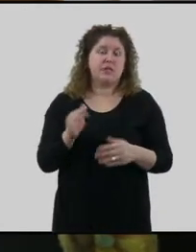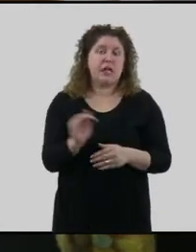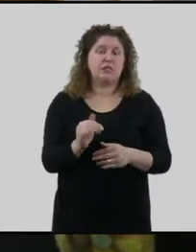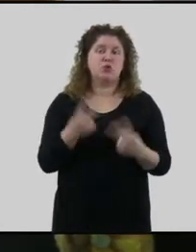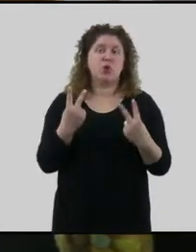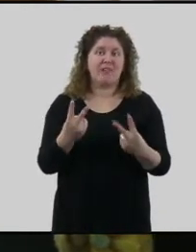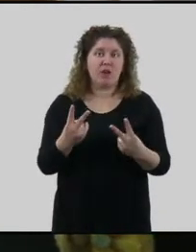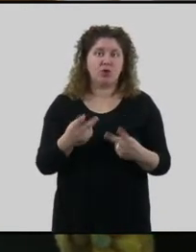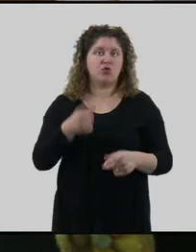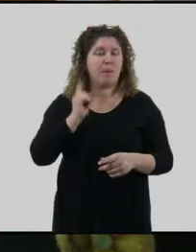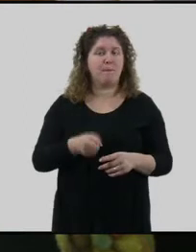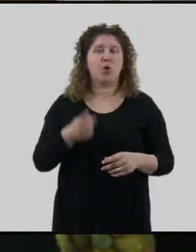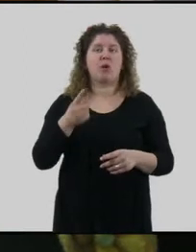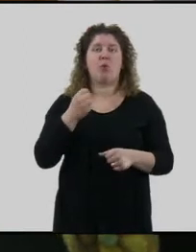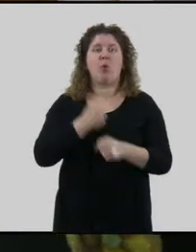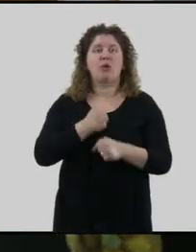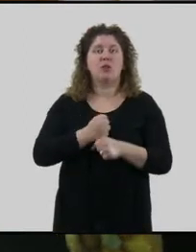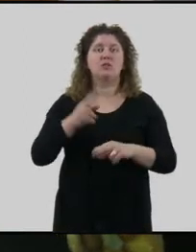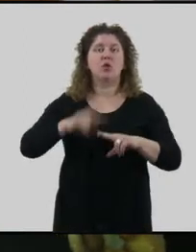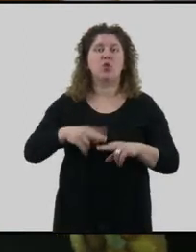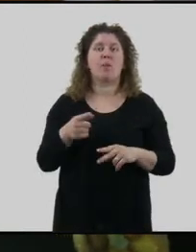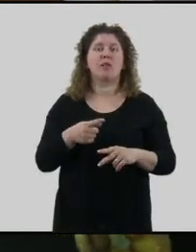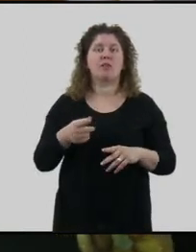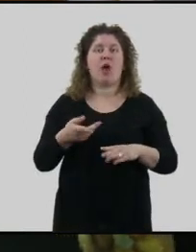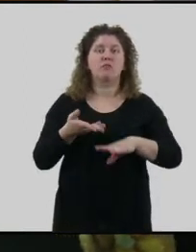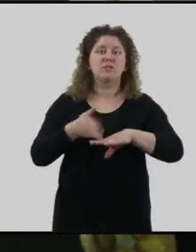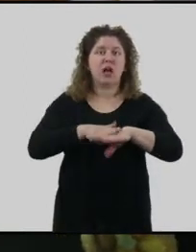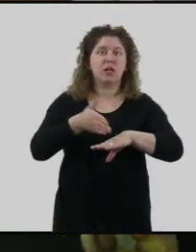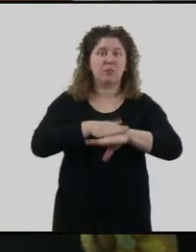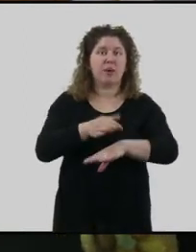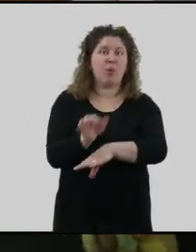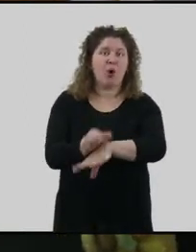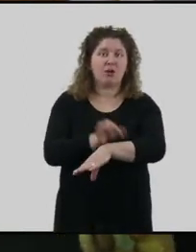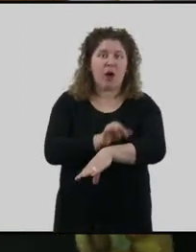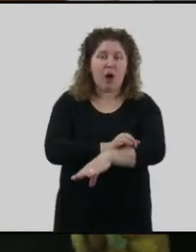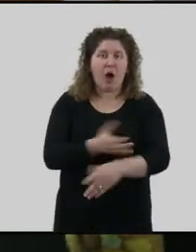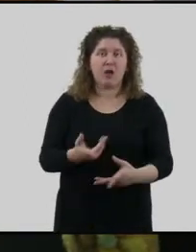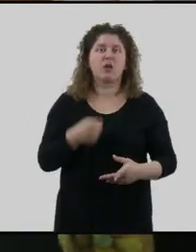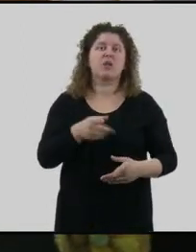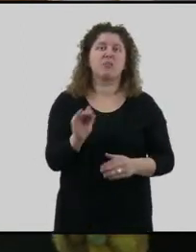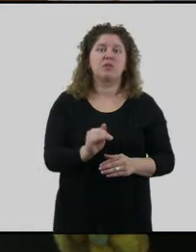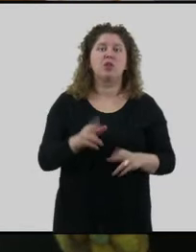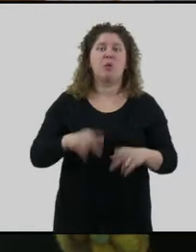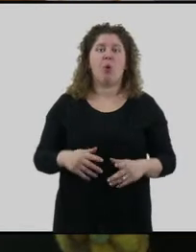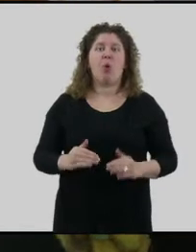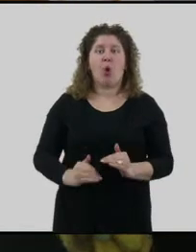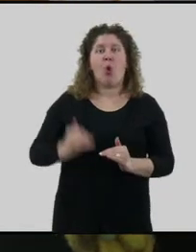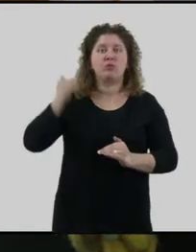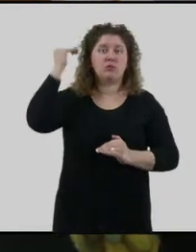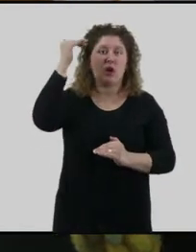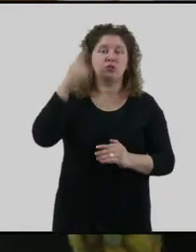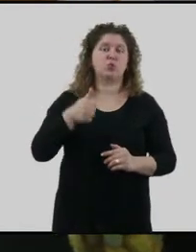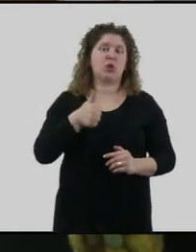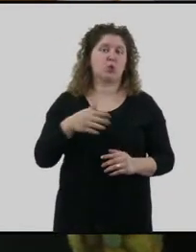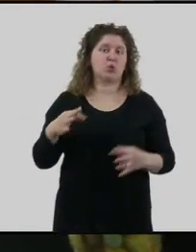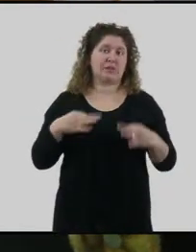moramo poraditi u tome da zakrpamo te rane, da dijete ponovo stasa i da odraste u jednu zdravu